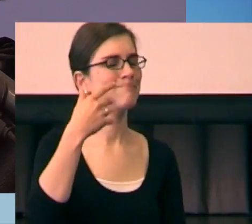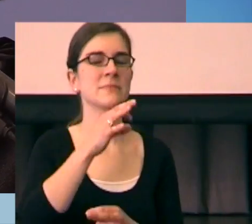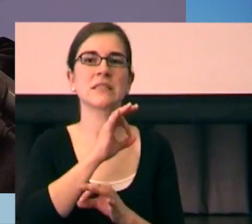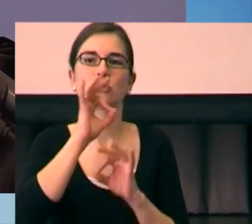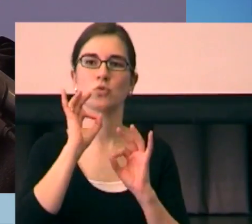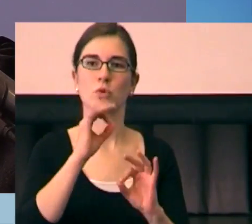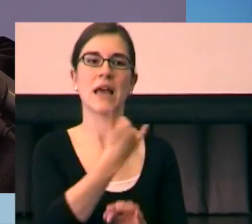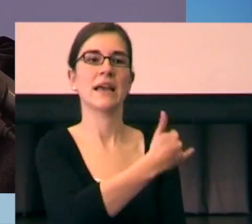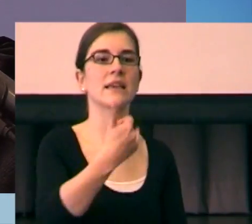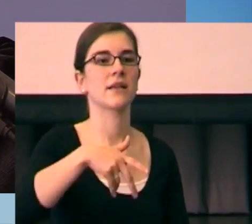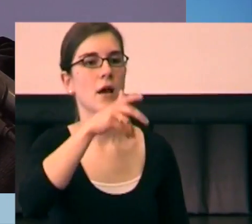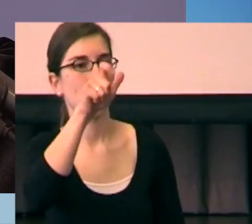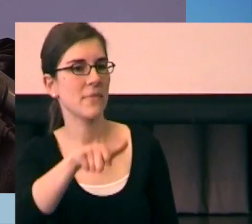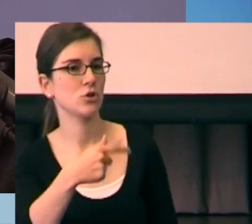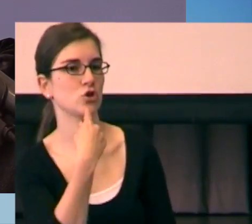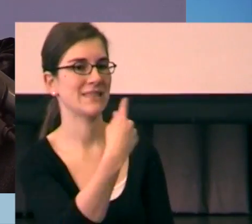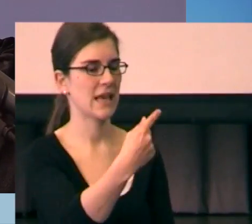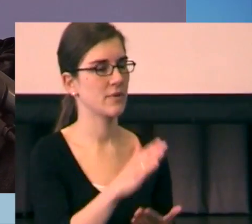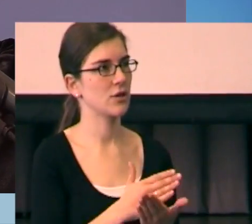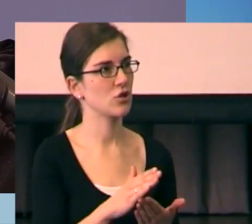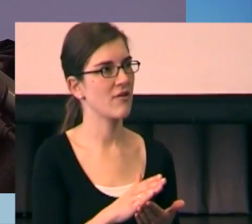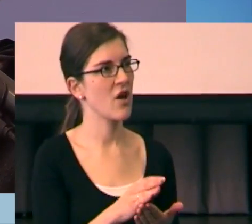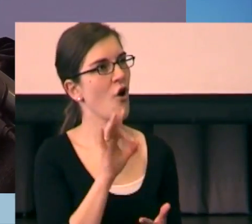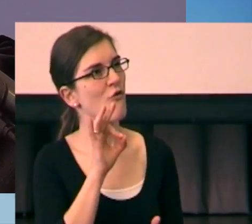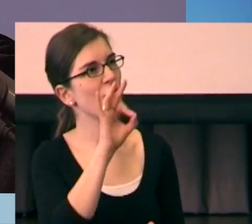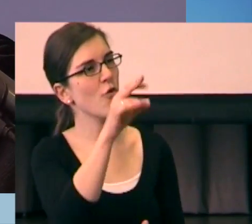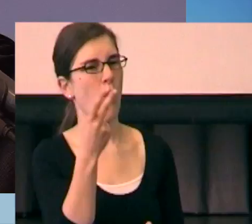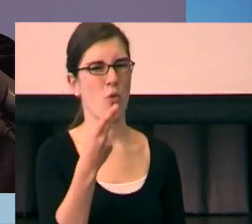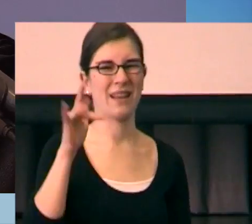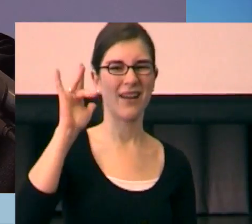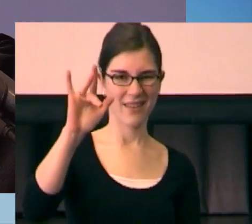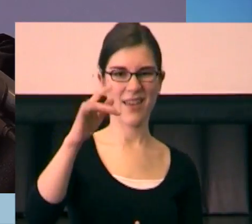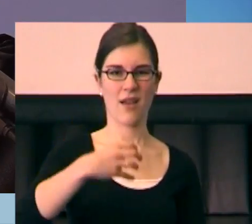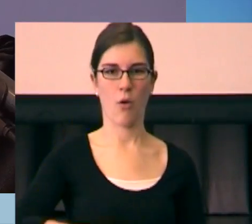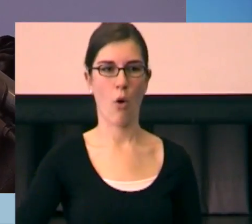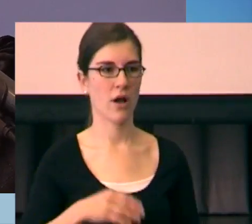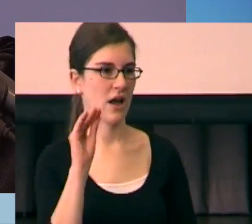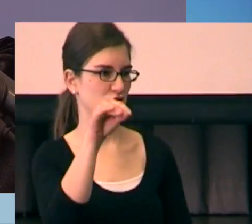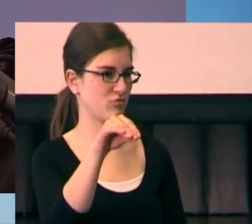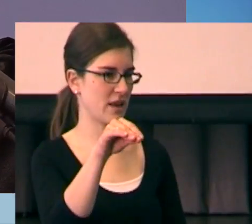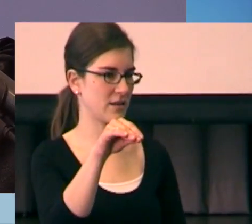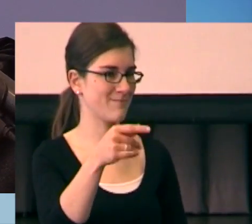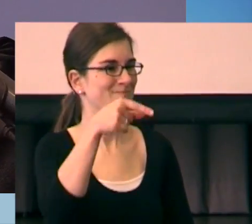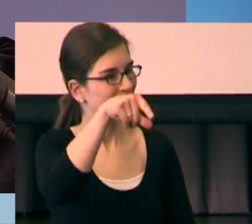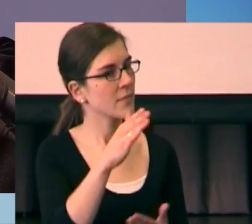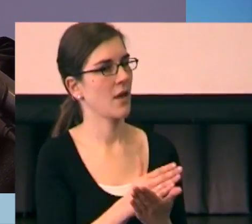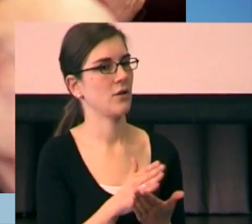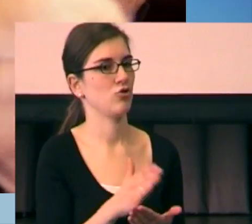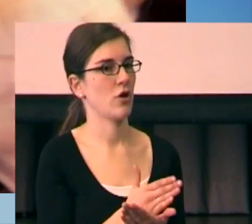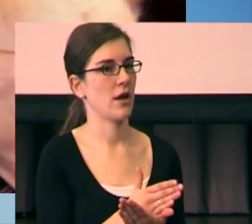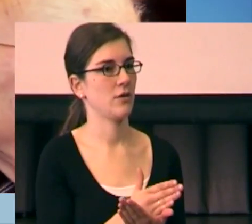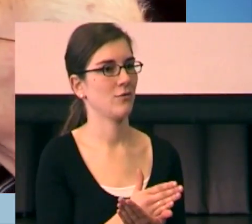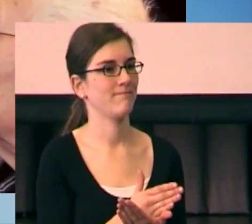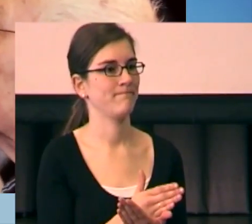selbst entscheiden sollte, ob er für oder gegen eine Organspende ist. Diese Entscheidung, sehr geehrte Damen und Herren,